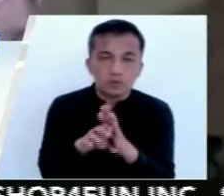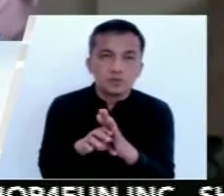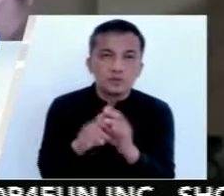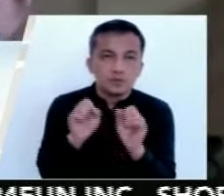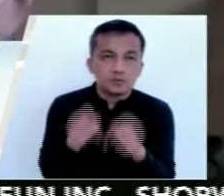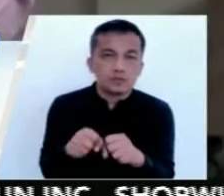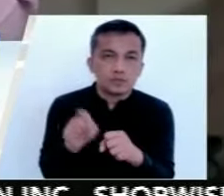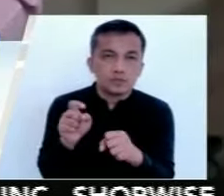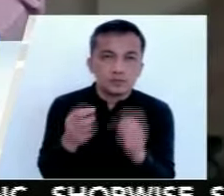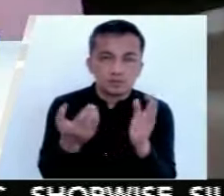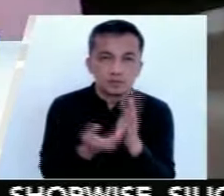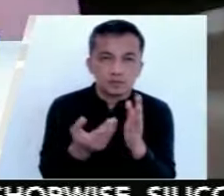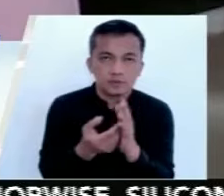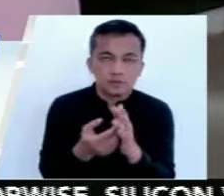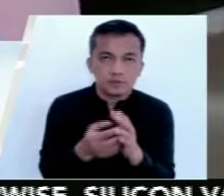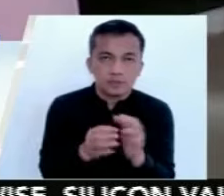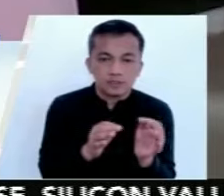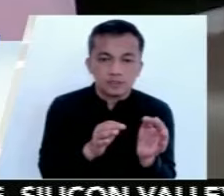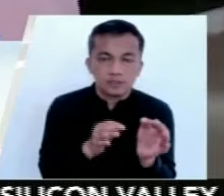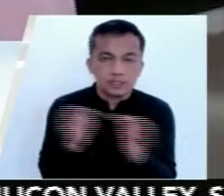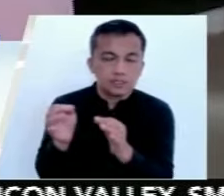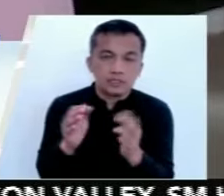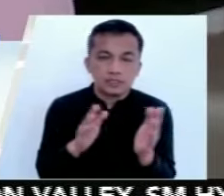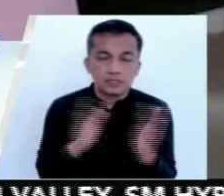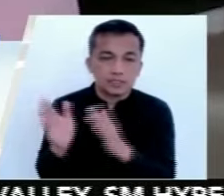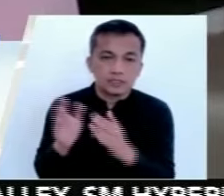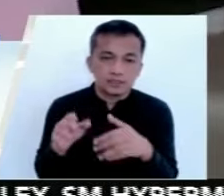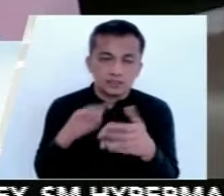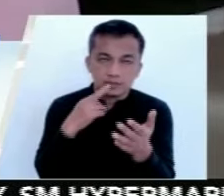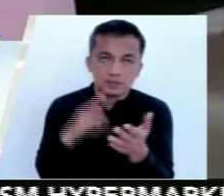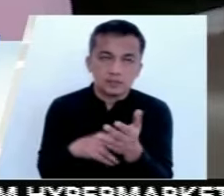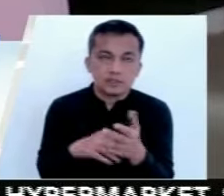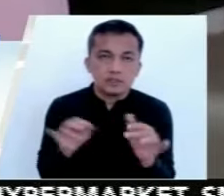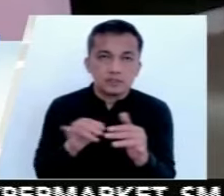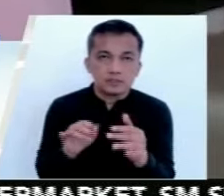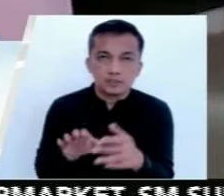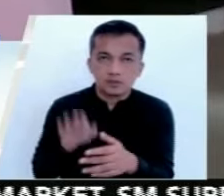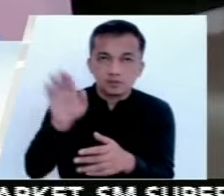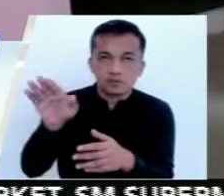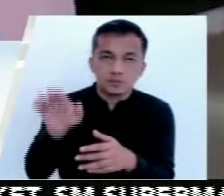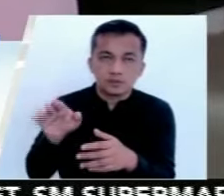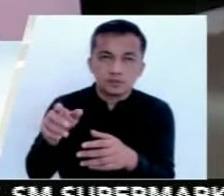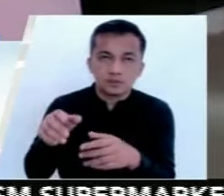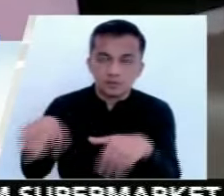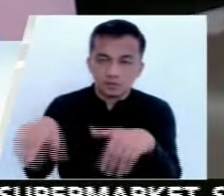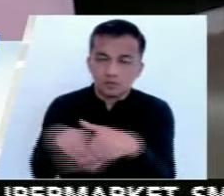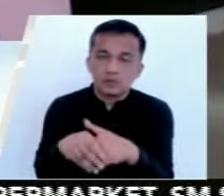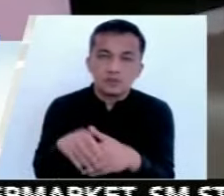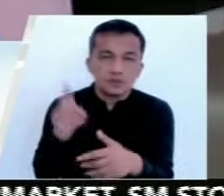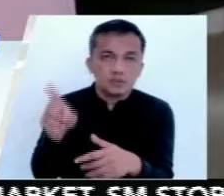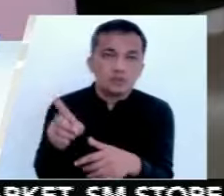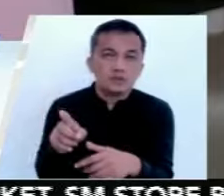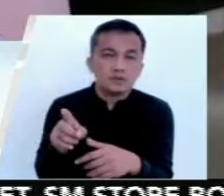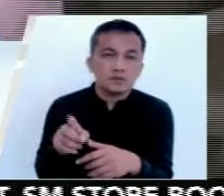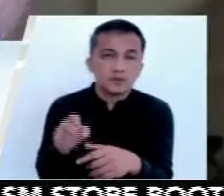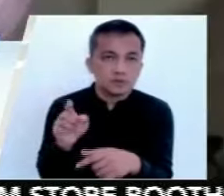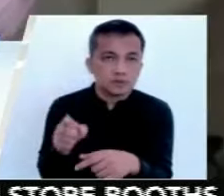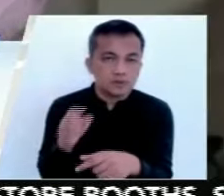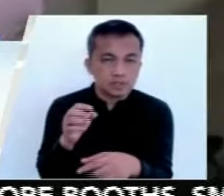ng delayed registration. At the same time, dumulog po sila dun sa nagkasal sa kanila na kung ito po ay